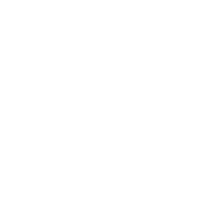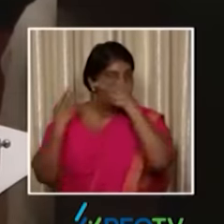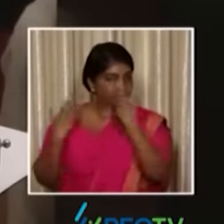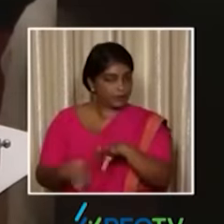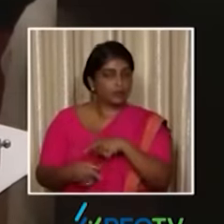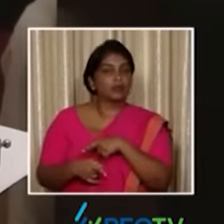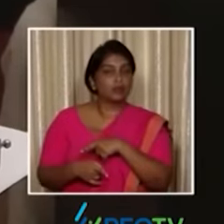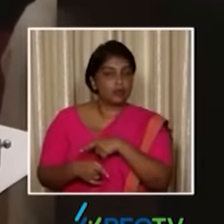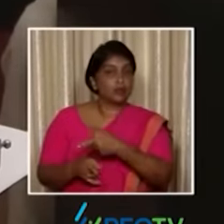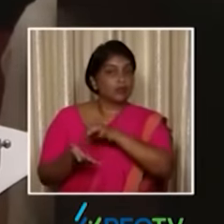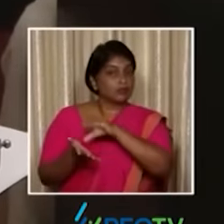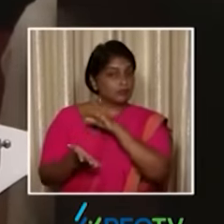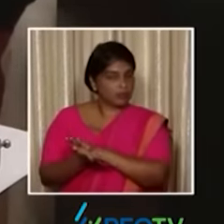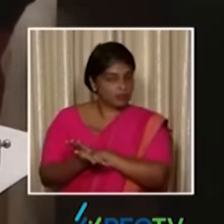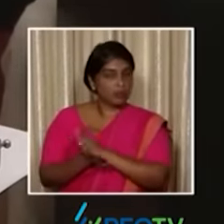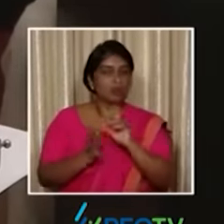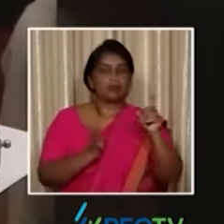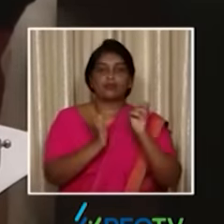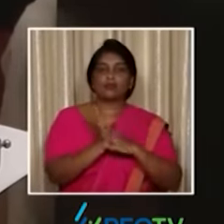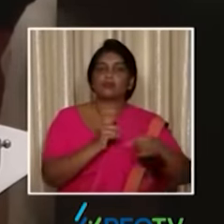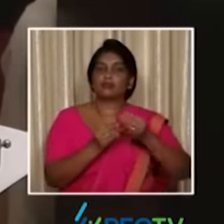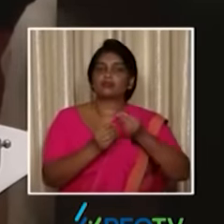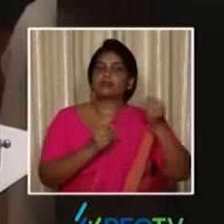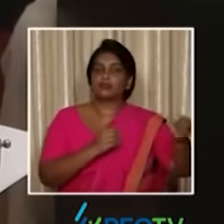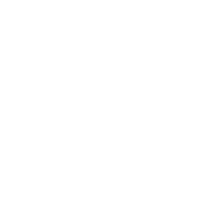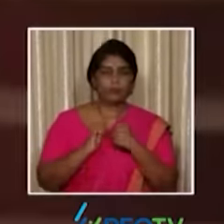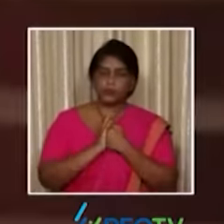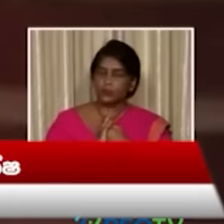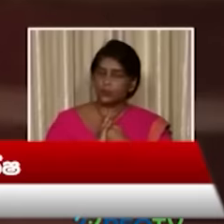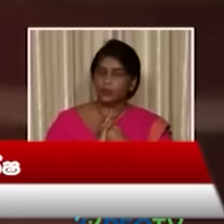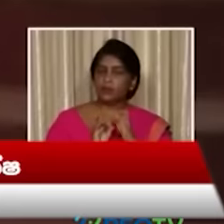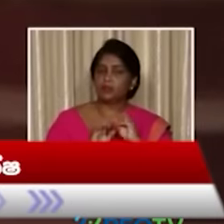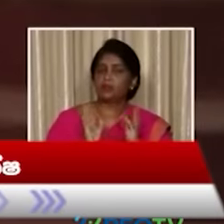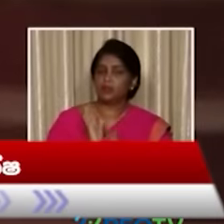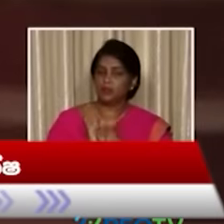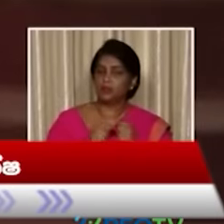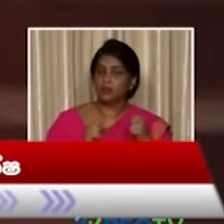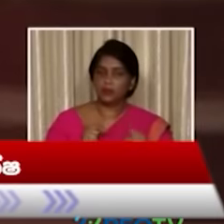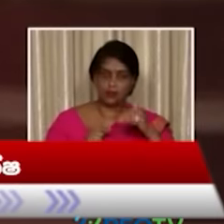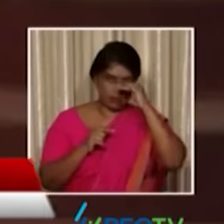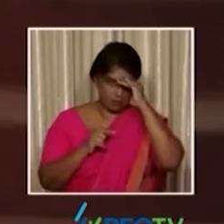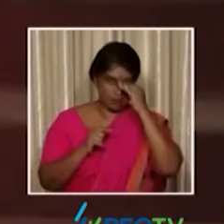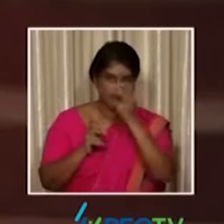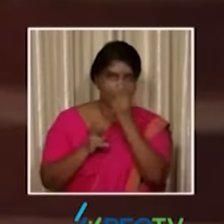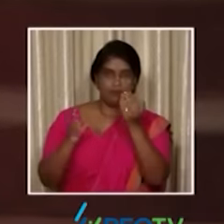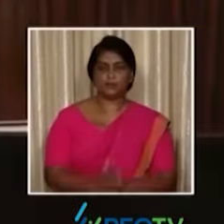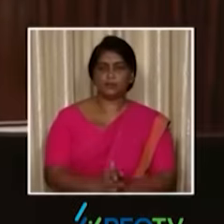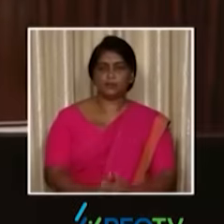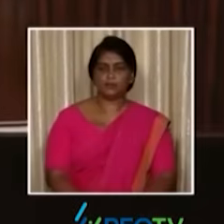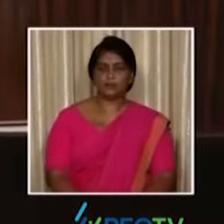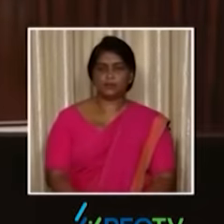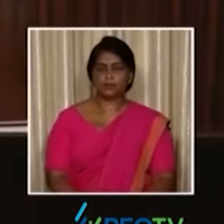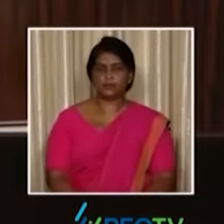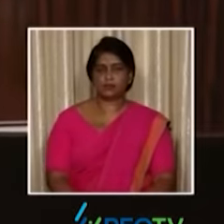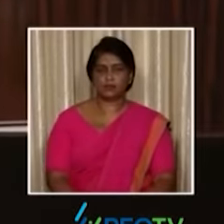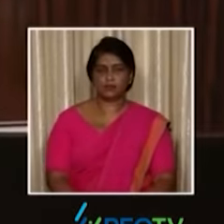අරගෙන ඒ තීන්දුව වරප්‍රසාද කමිටුව හරහා ක්‍රියාත්මක කරන්න. අගමැතිතුමත් ගරු විපක්ෂ නායකතුමත් මේක මැදිහත් වෙන්න ඕන කාරණයක්.